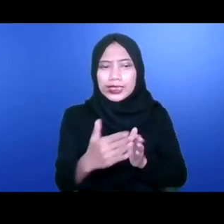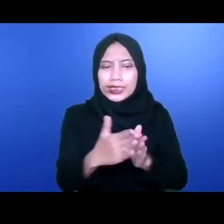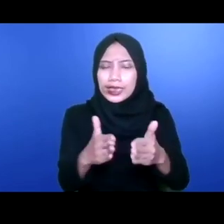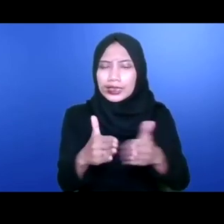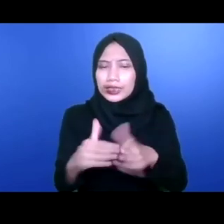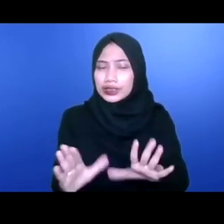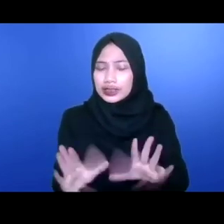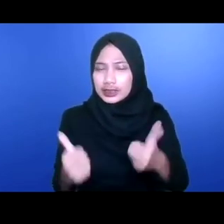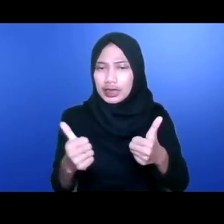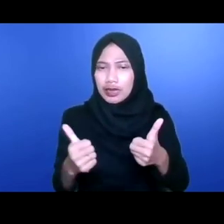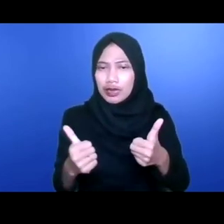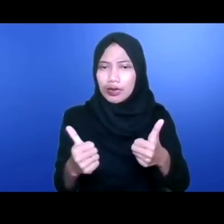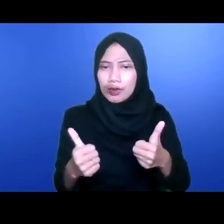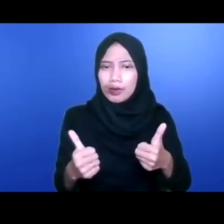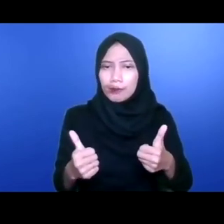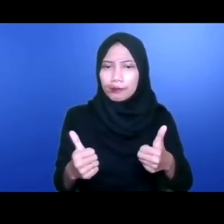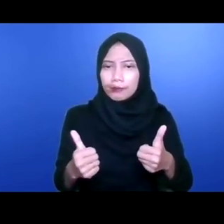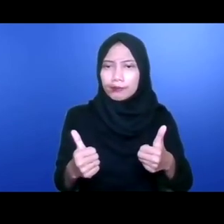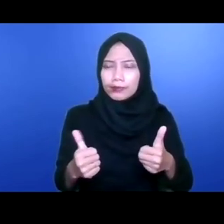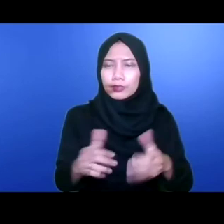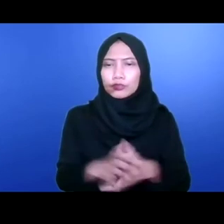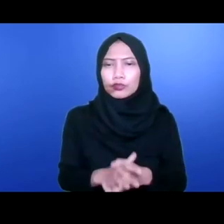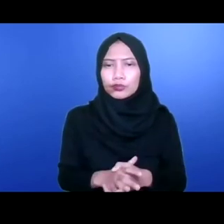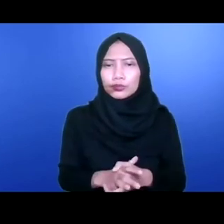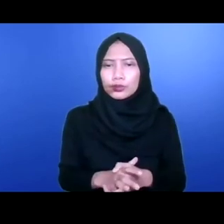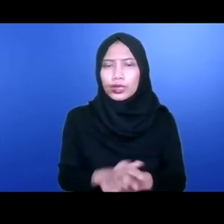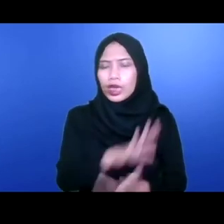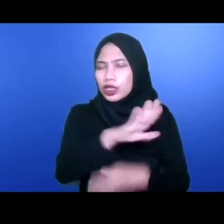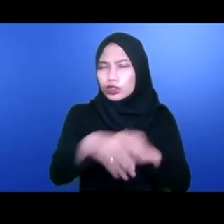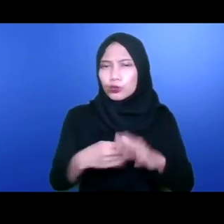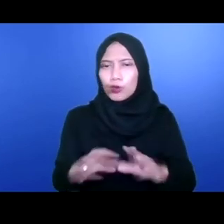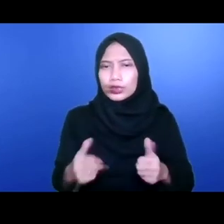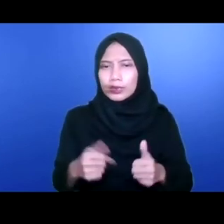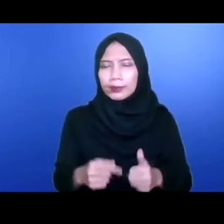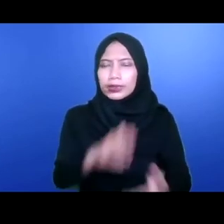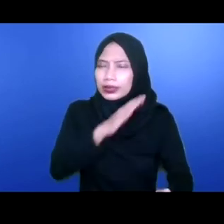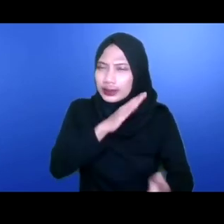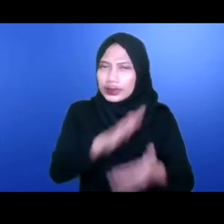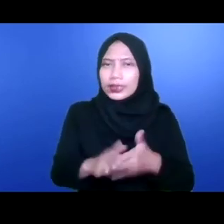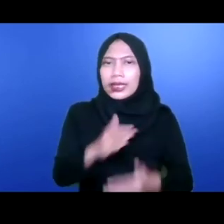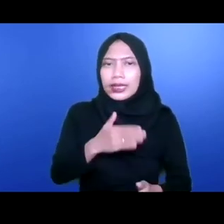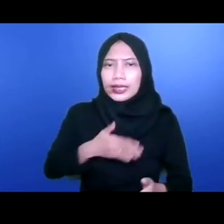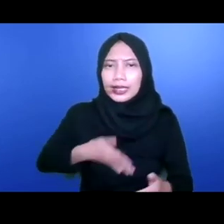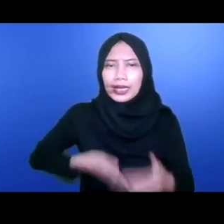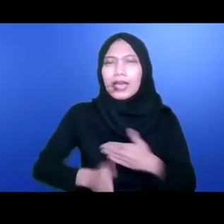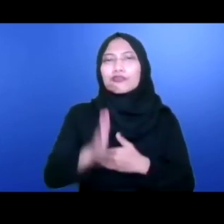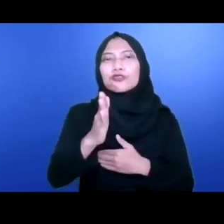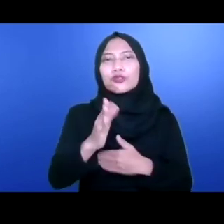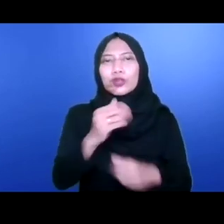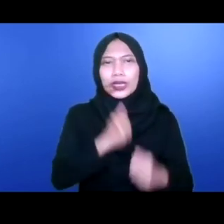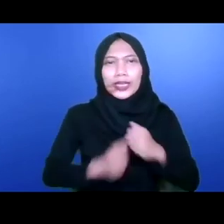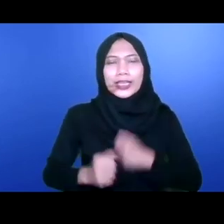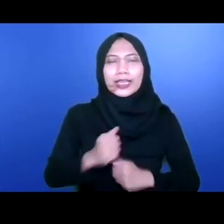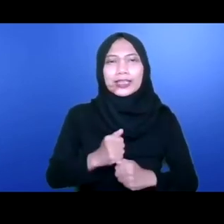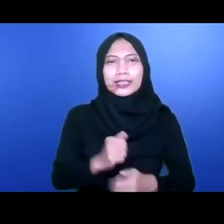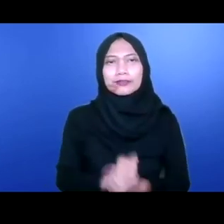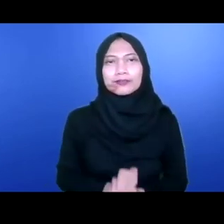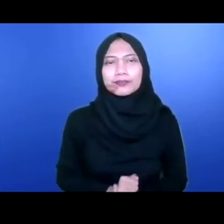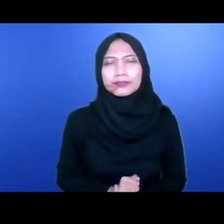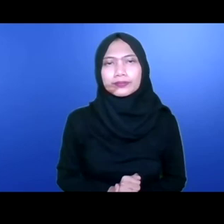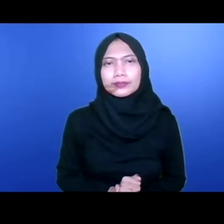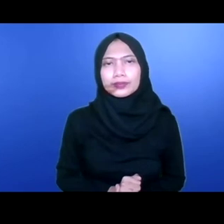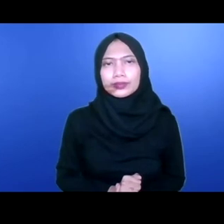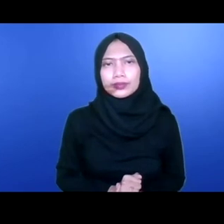kita siapin, sekarang tinggal dieksekusinya. Ya. Ini yang kita lakukan bagaimana mengadopsinya. Nah, mungkin satu pertanyaan ke